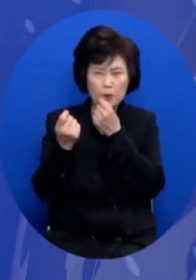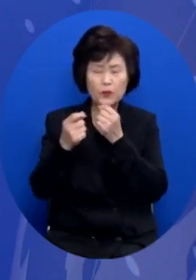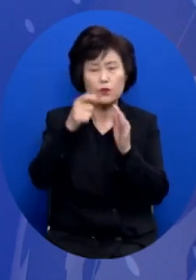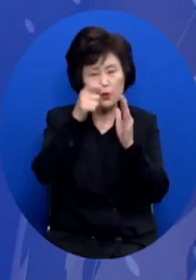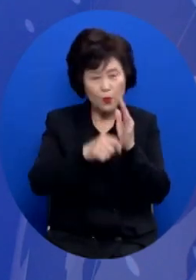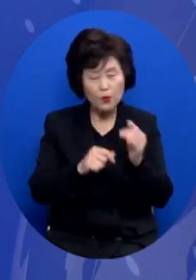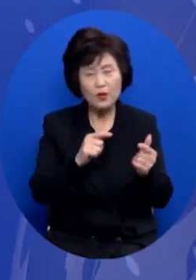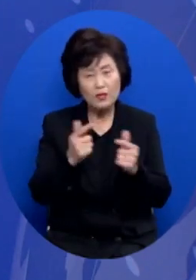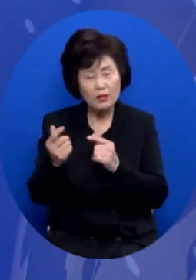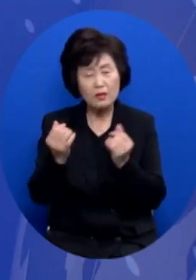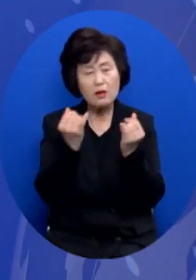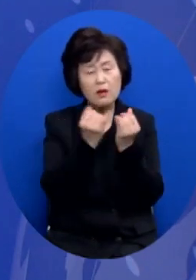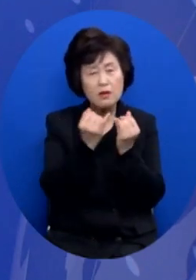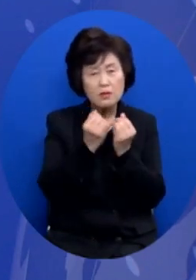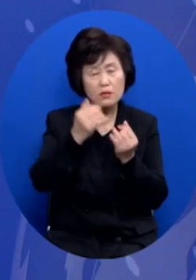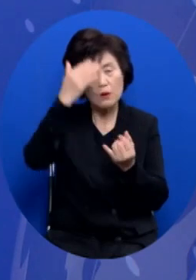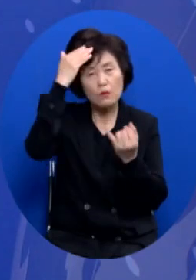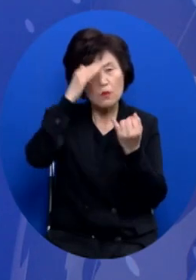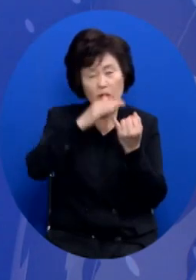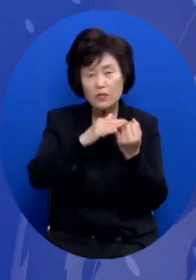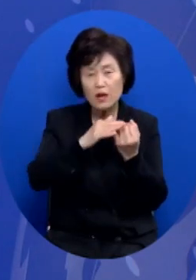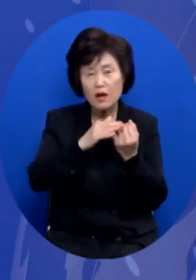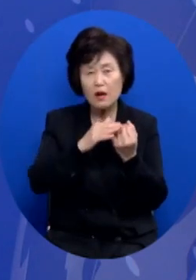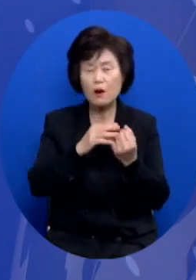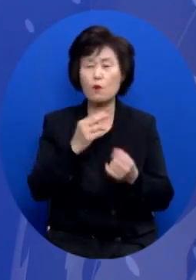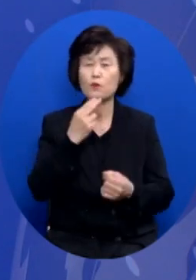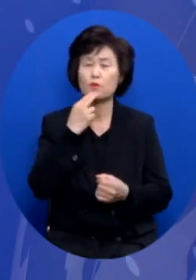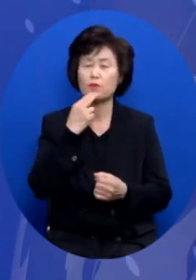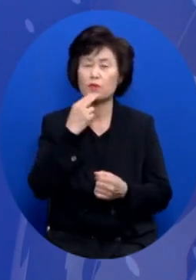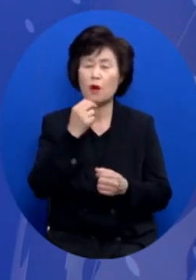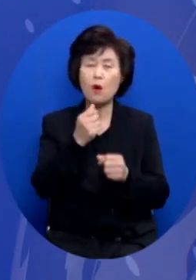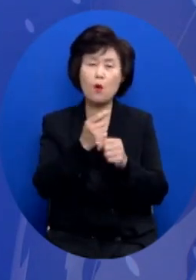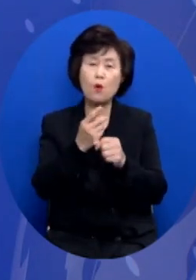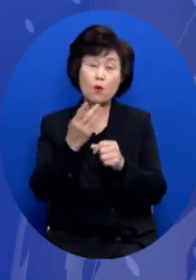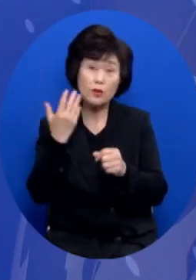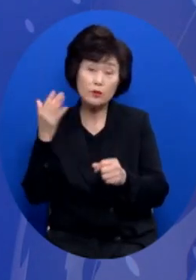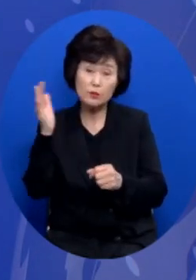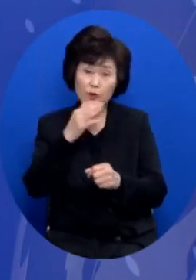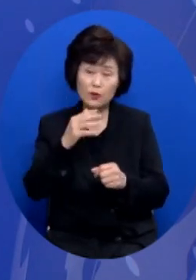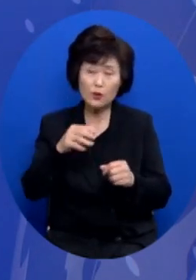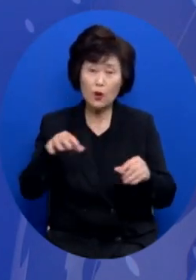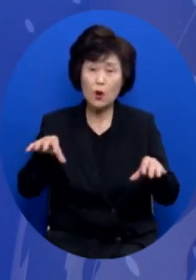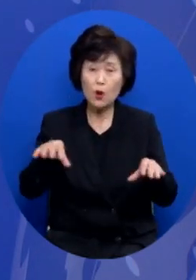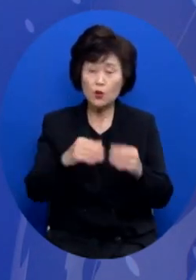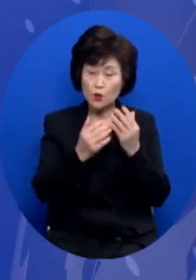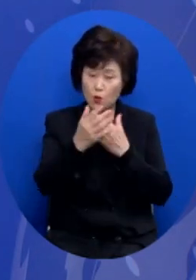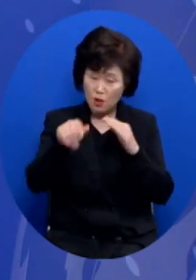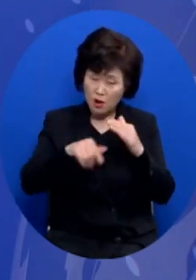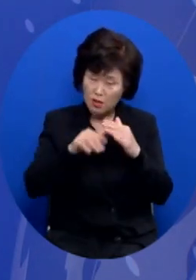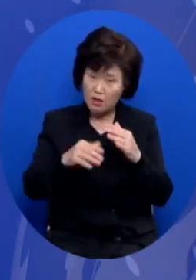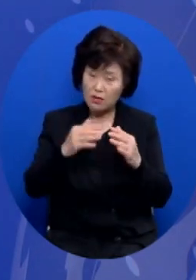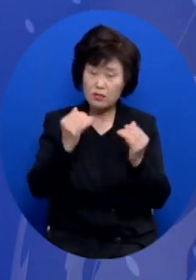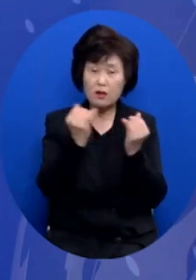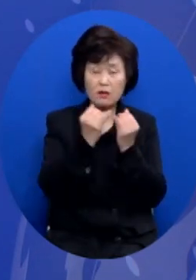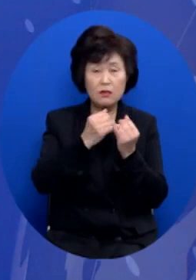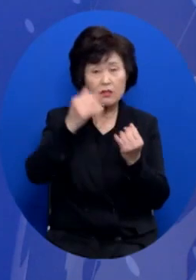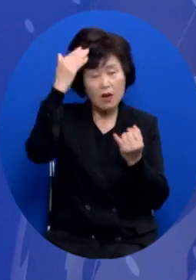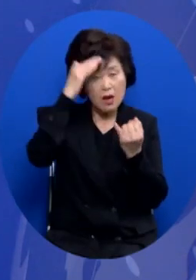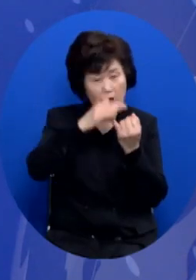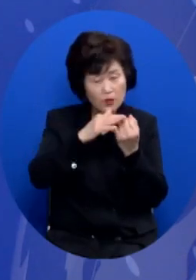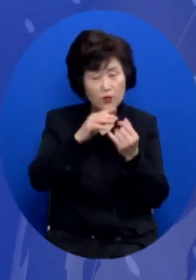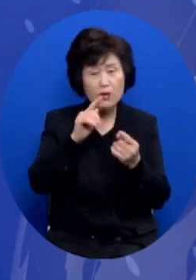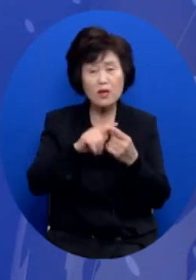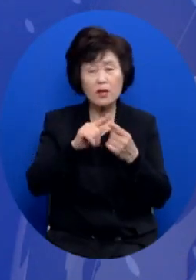아직 여성 한수 제도가 없습니다이 다만 몇 해전부터 예장 합동 총회 안에서 여성 안수에 대한 요구가 커지고